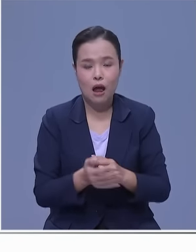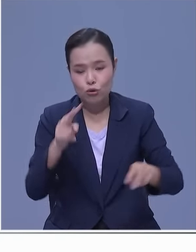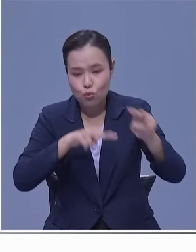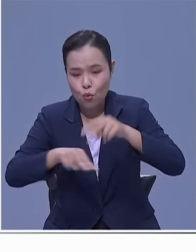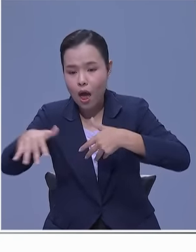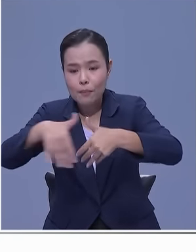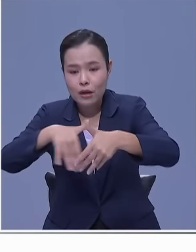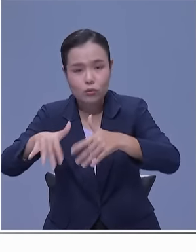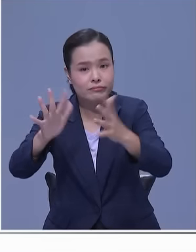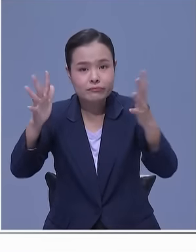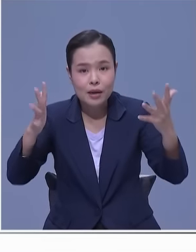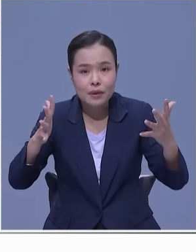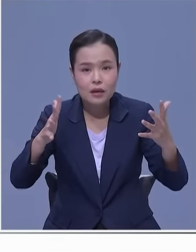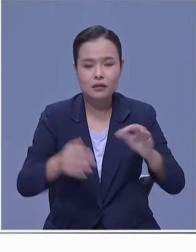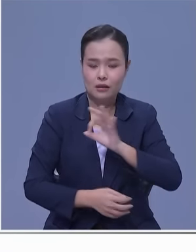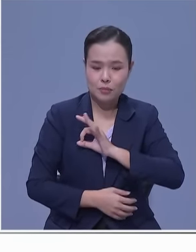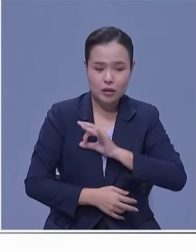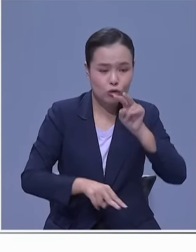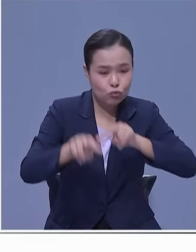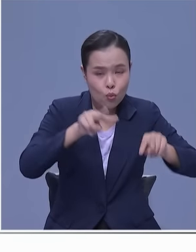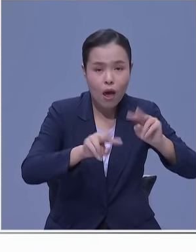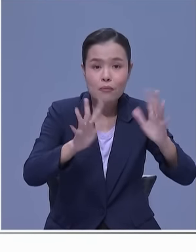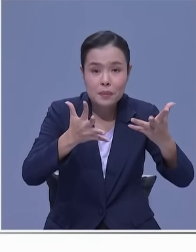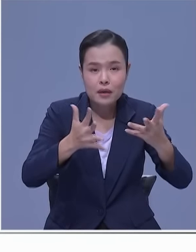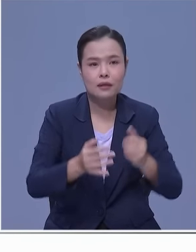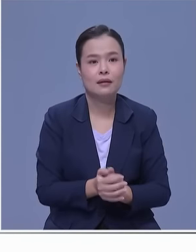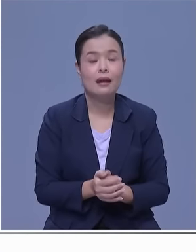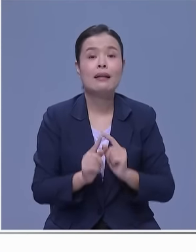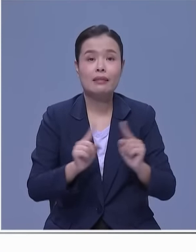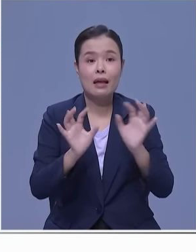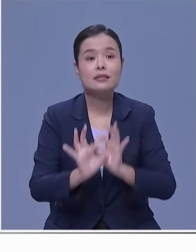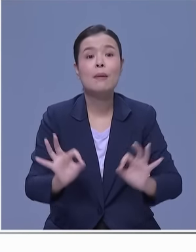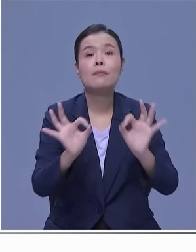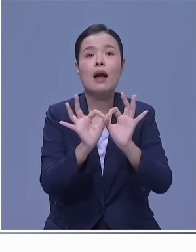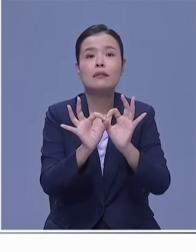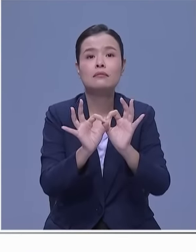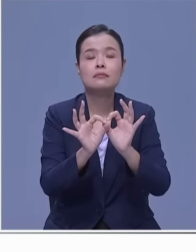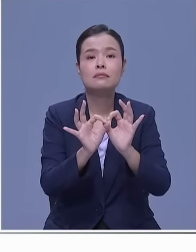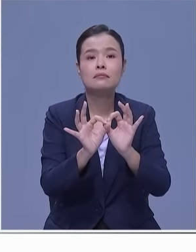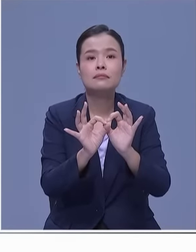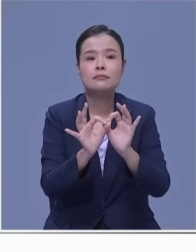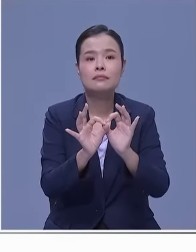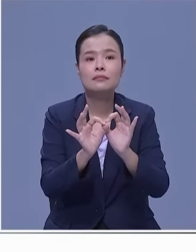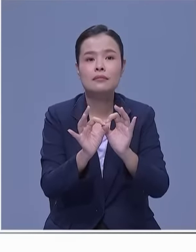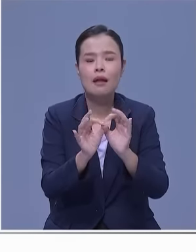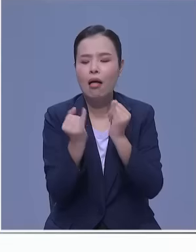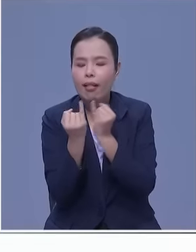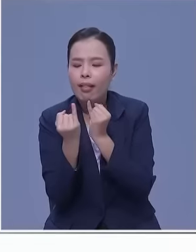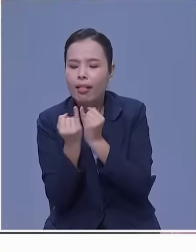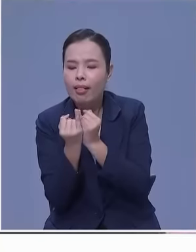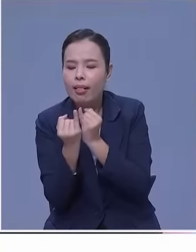ประชาชนหรือลูกพรรคเท่าไหร่แต่สิ่งสําคัญก็คือการวิ่งเข้าไปหาแล้วก็เอาใจลุงให้มากที่